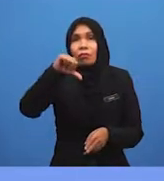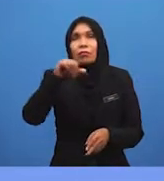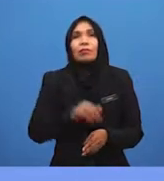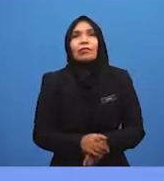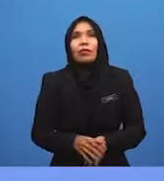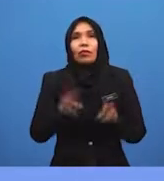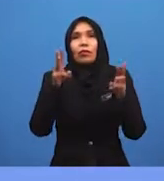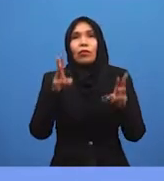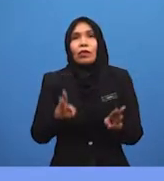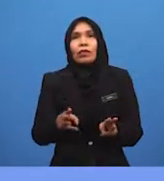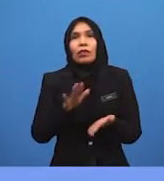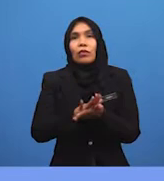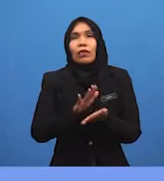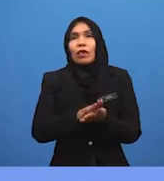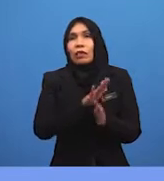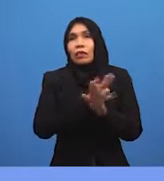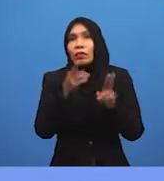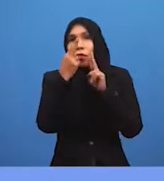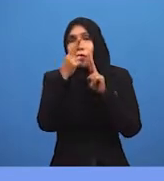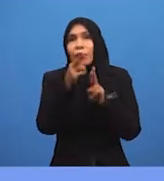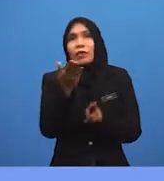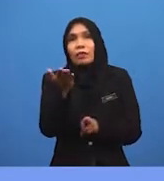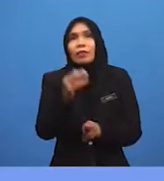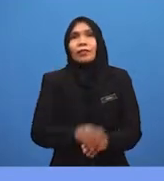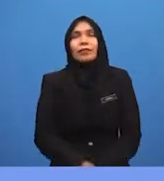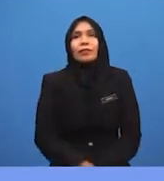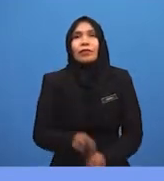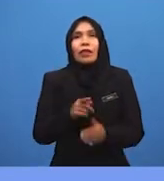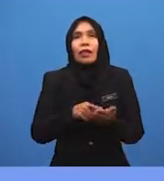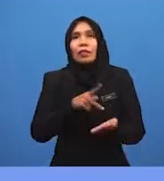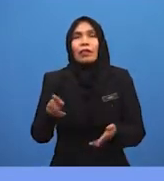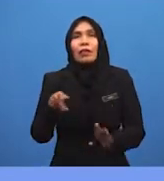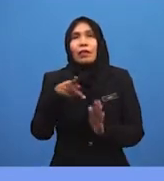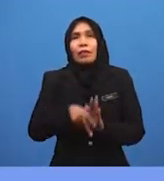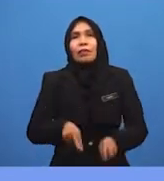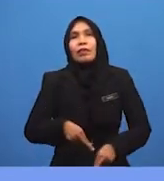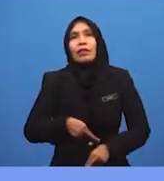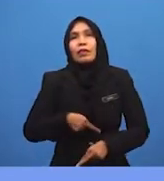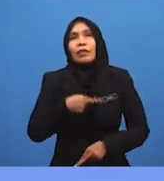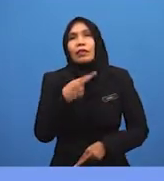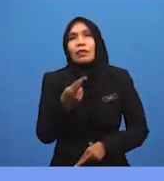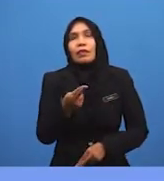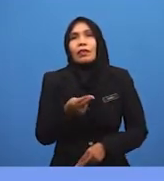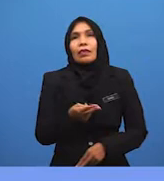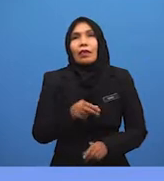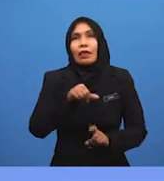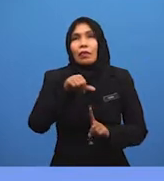anda. Murid-murid, apakah perasaan apabila kita bersikap hemat tinggi di